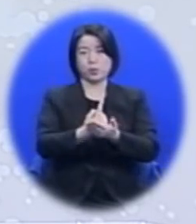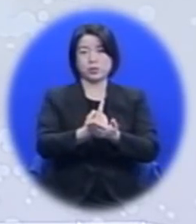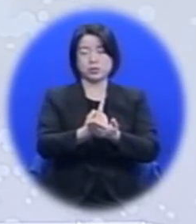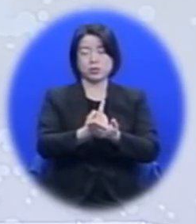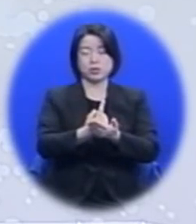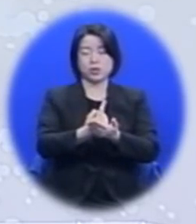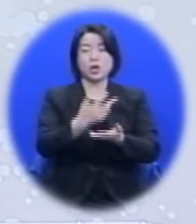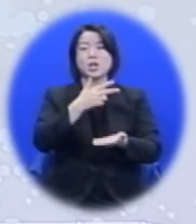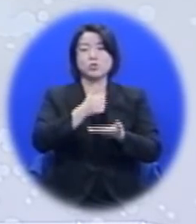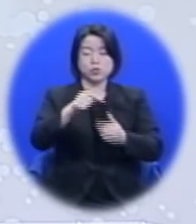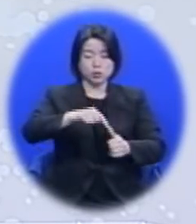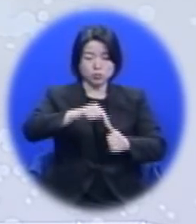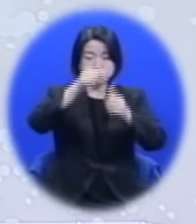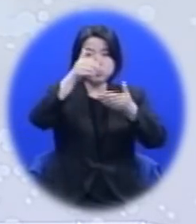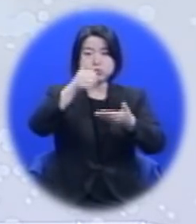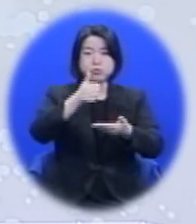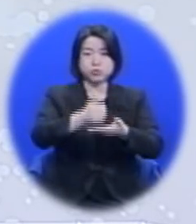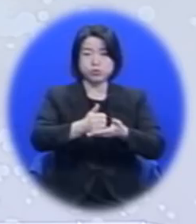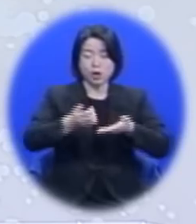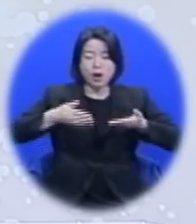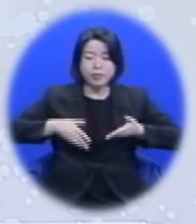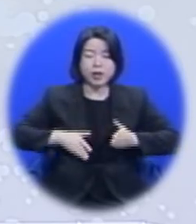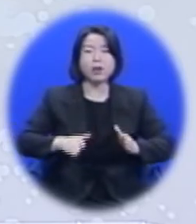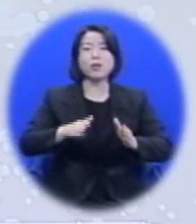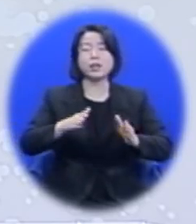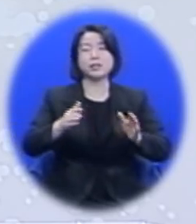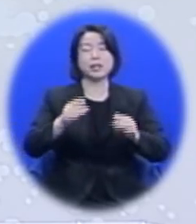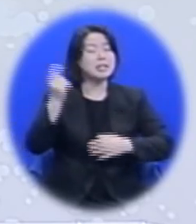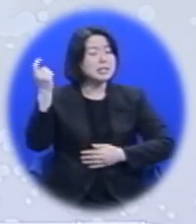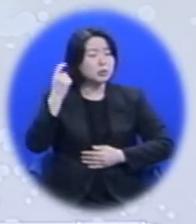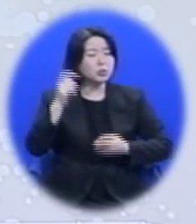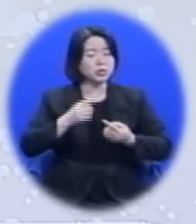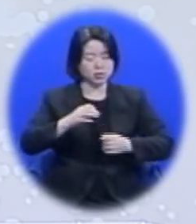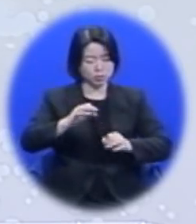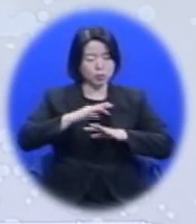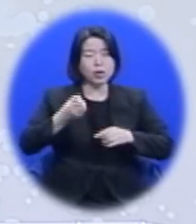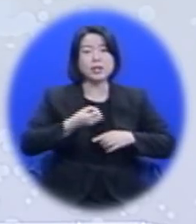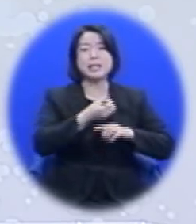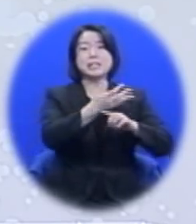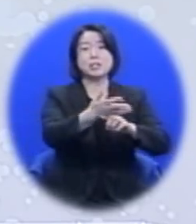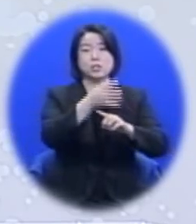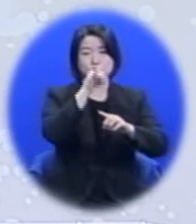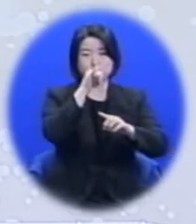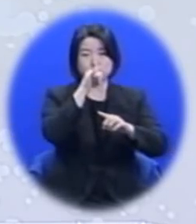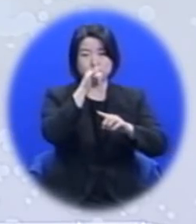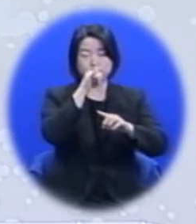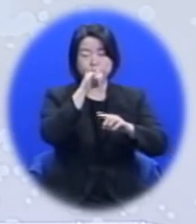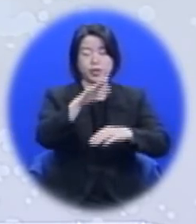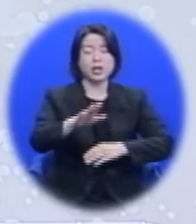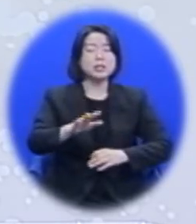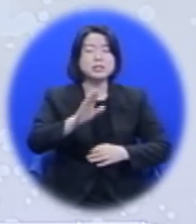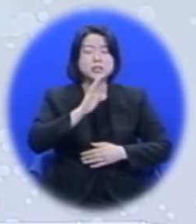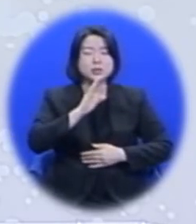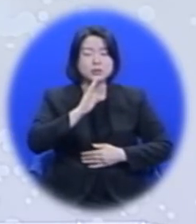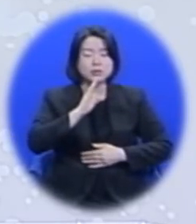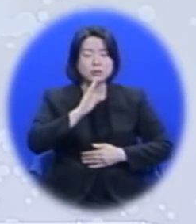주님이 구주가 태어나셨다는 놀라운 소식을 전해주고 있는 거예요. 여러분이 그 사실에 반응하기 시작할